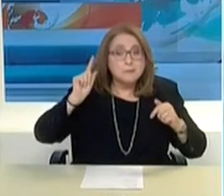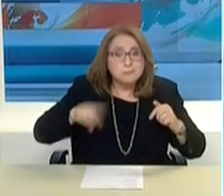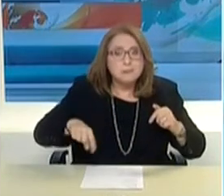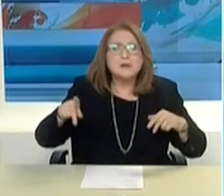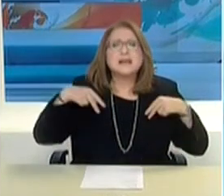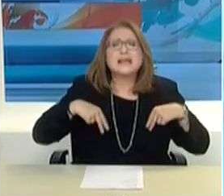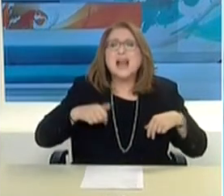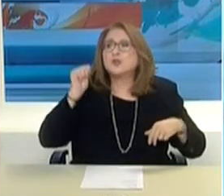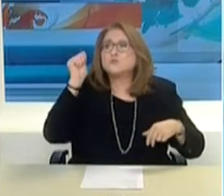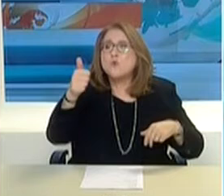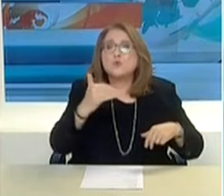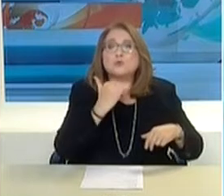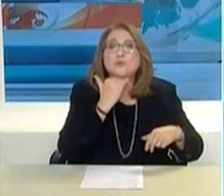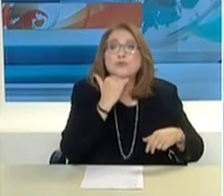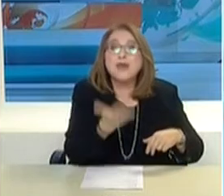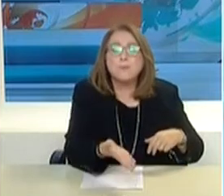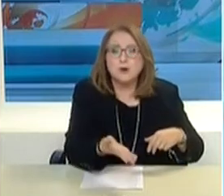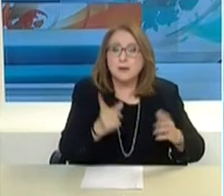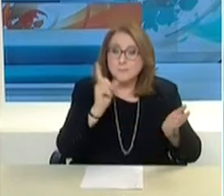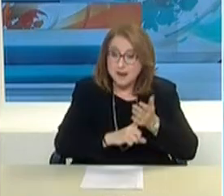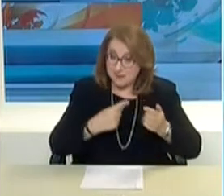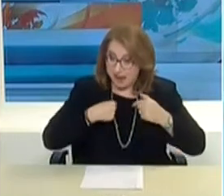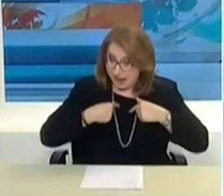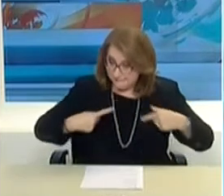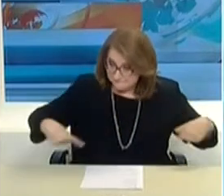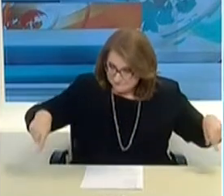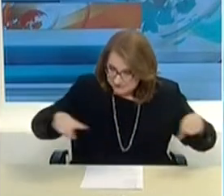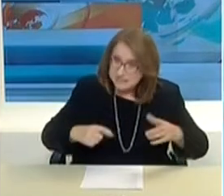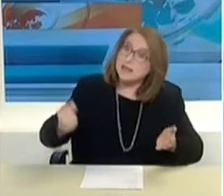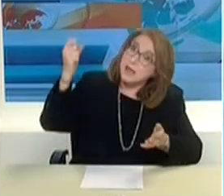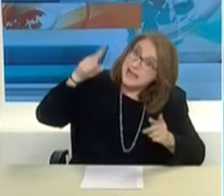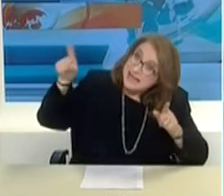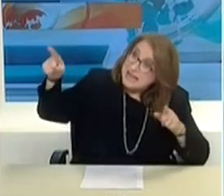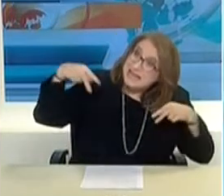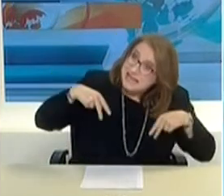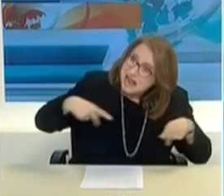κρατικού μηχανισμού. Χρειάζονται και οι δύο. Αν δεν το έχουμε κάνει ακόμα,